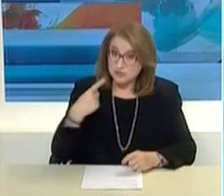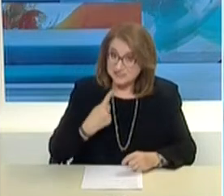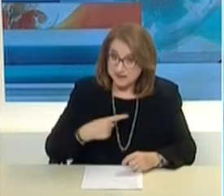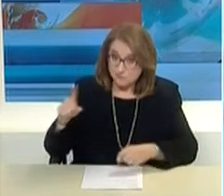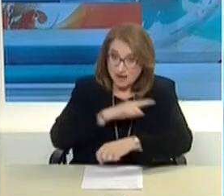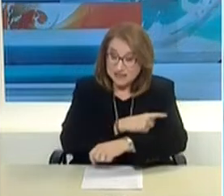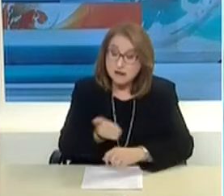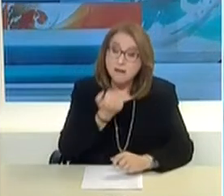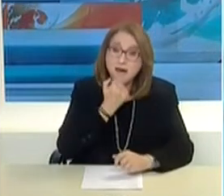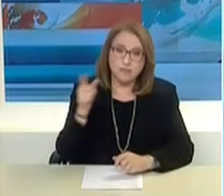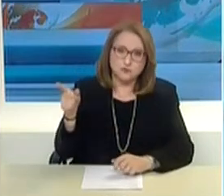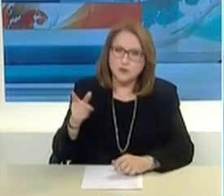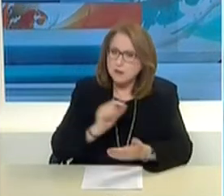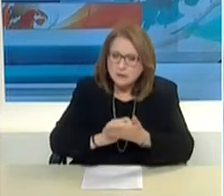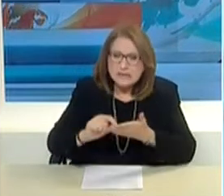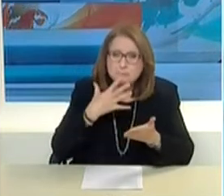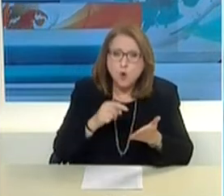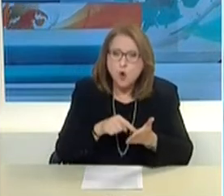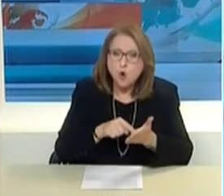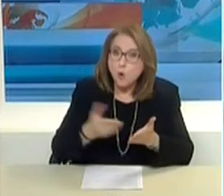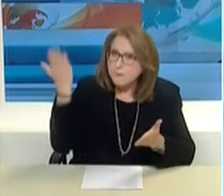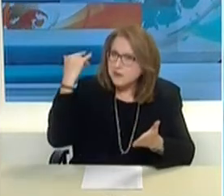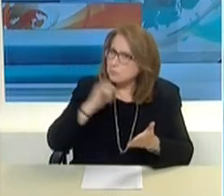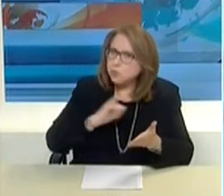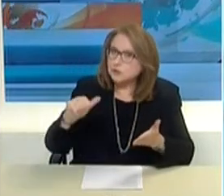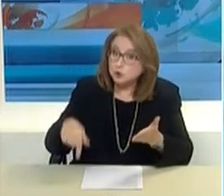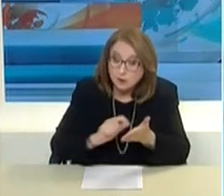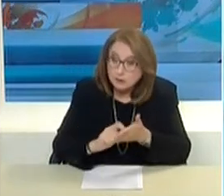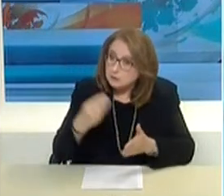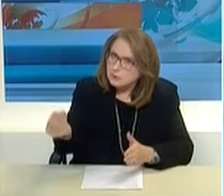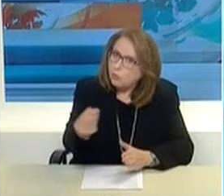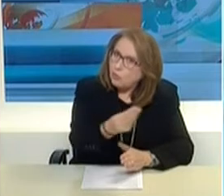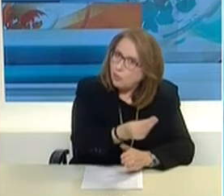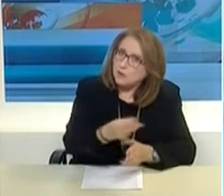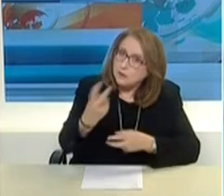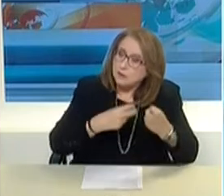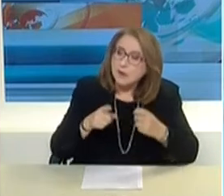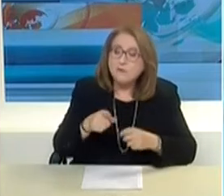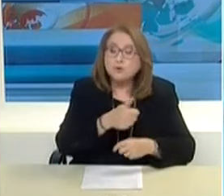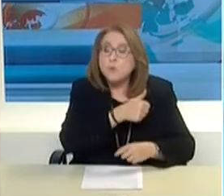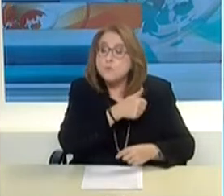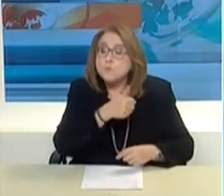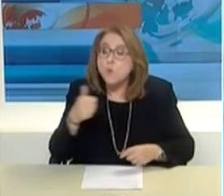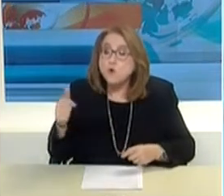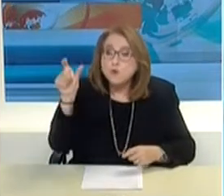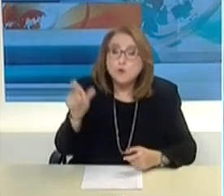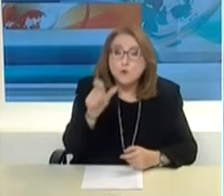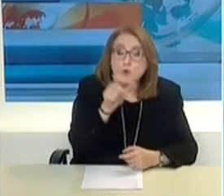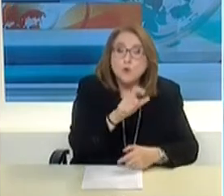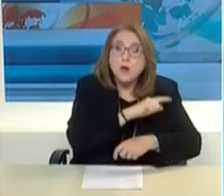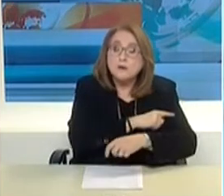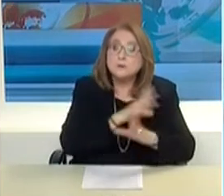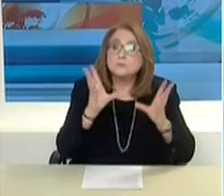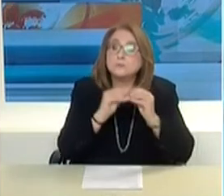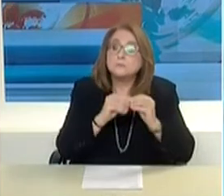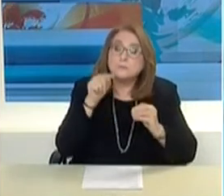και πρέπει να σταματήσει. Το φάρμακο αυτό θα πρέπει να συνταγογραφείται αποκλειστικά και μόνο στους ασθενείς για τους